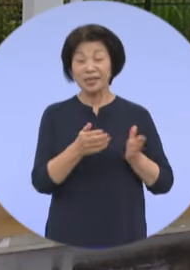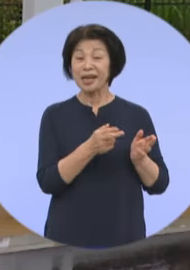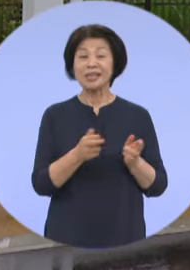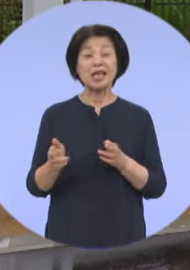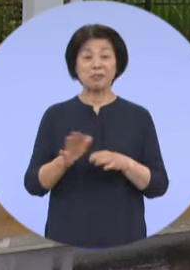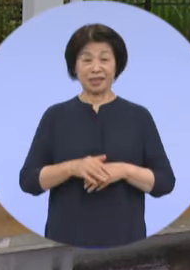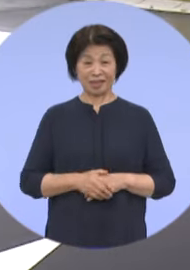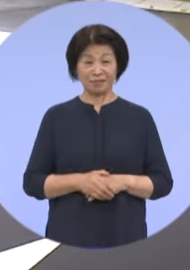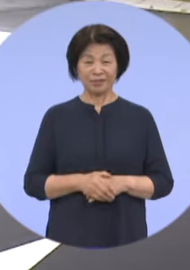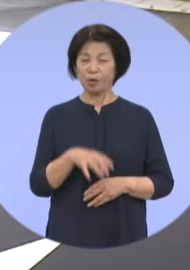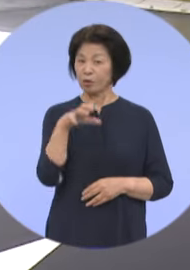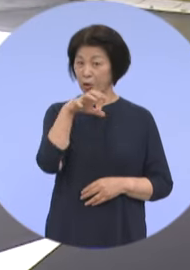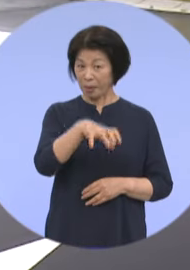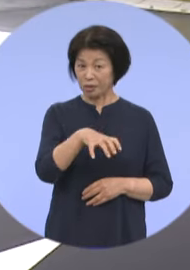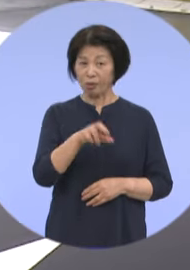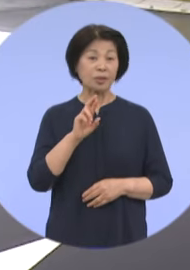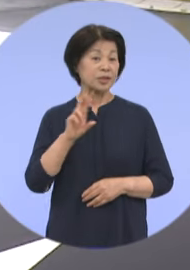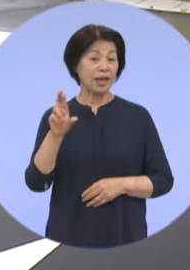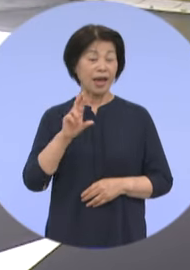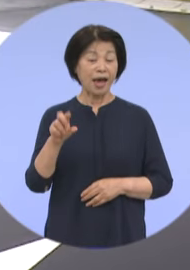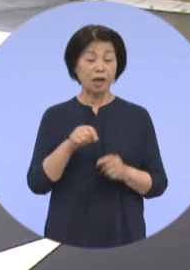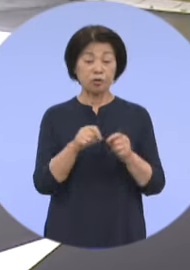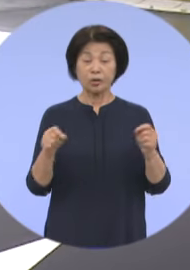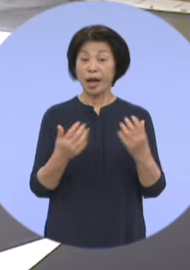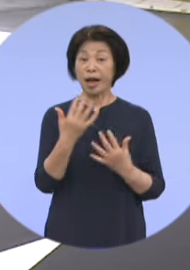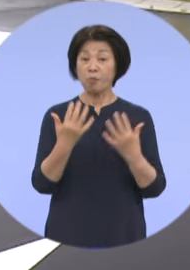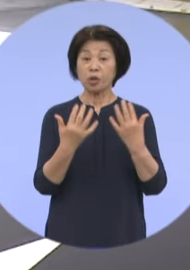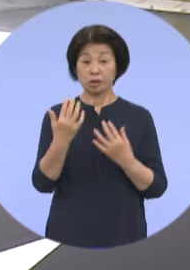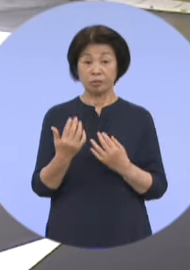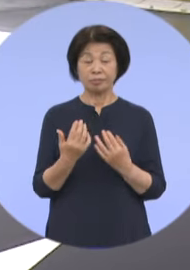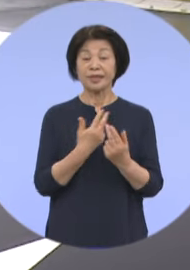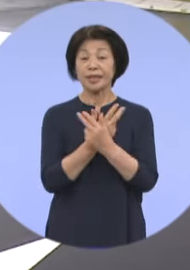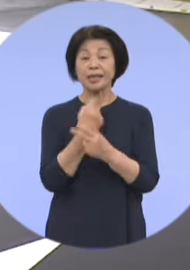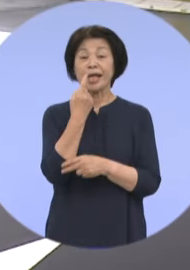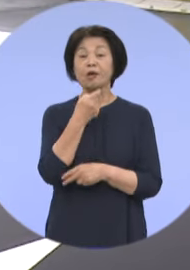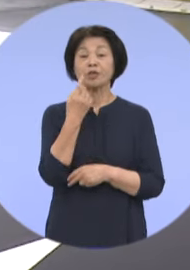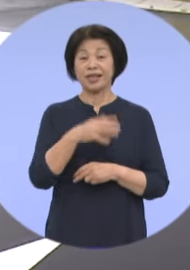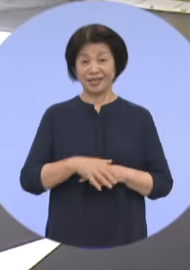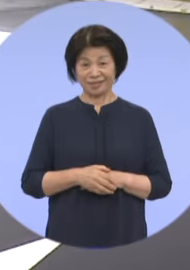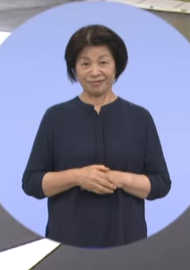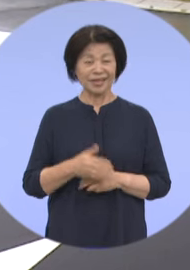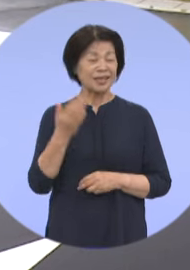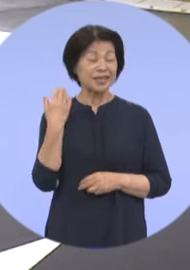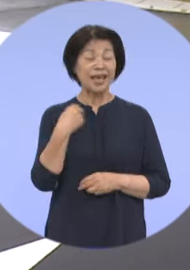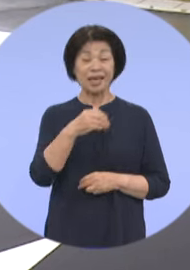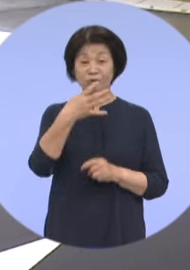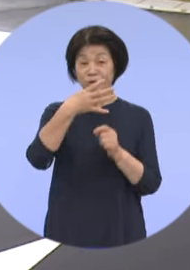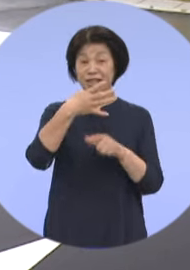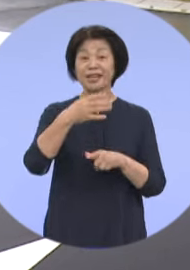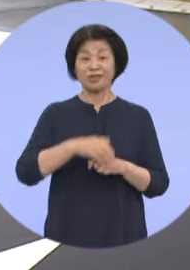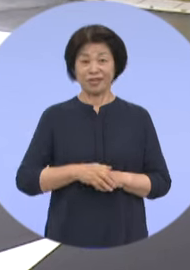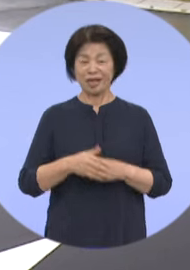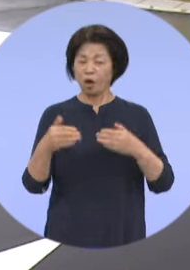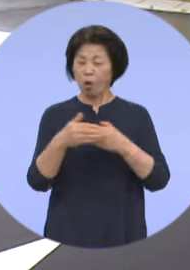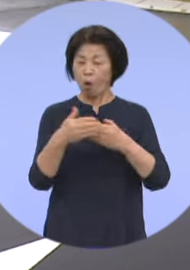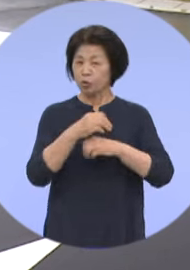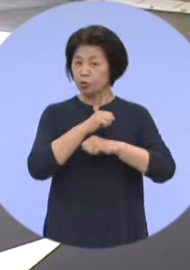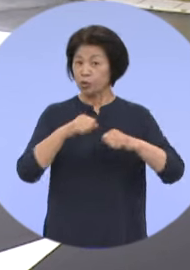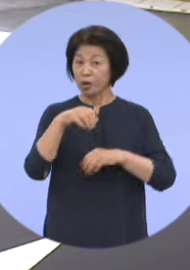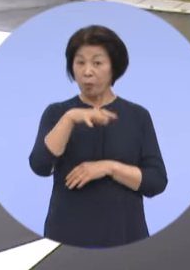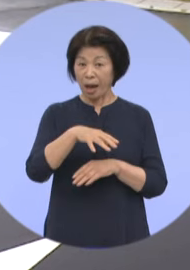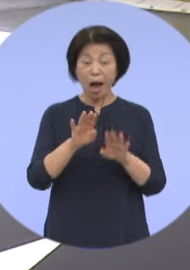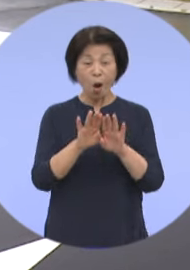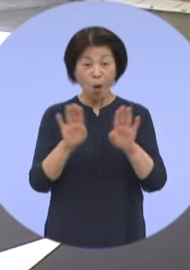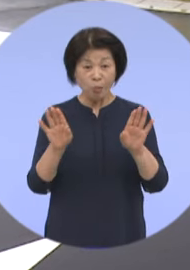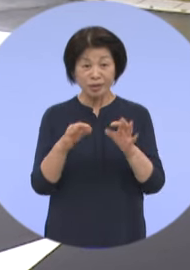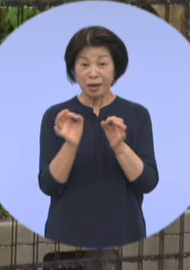たこちらの場所は JR 長森駅の北口です。先月北口に交通広場がオープンしたば